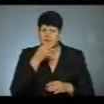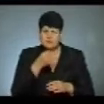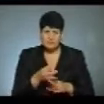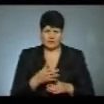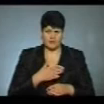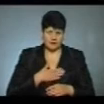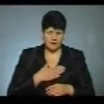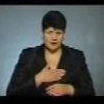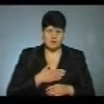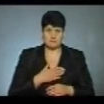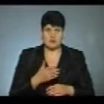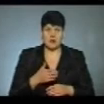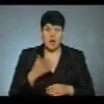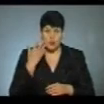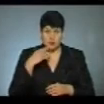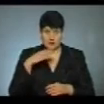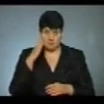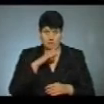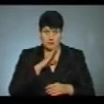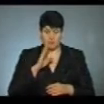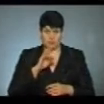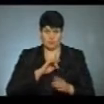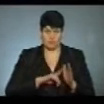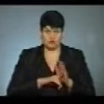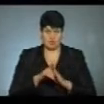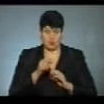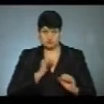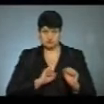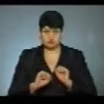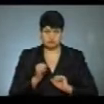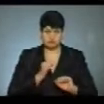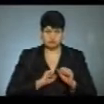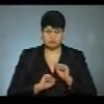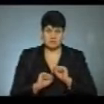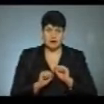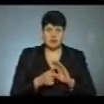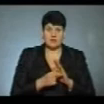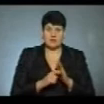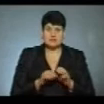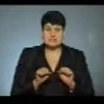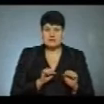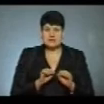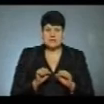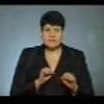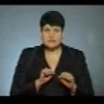нас. Коли батьки почали висловлювати свою думку, відповідно, класний керівник